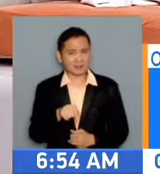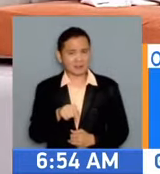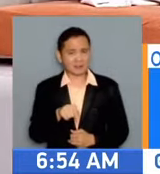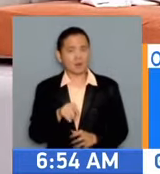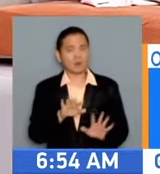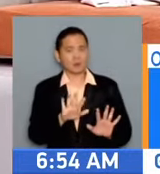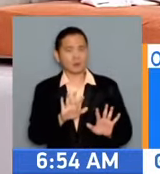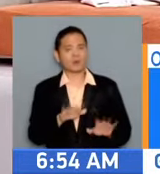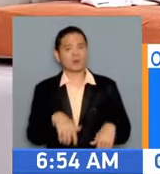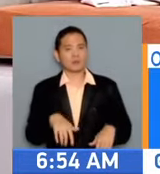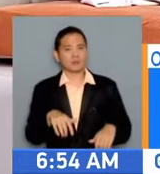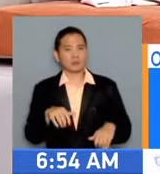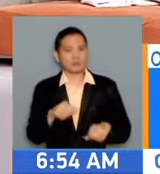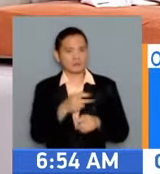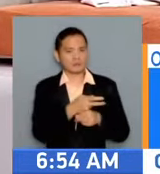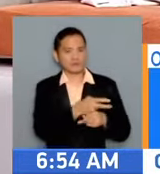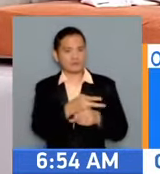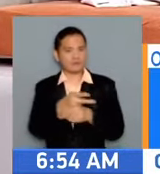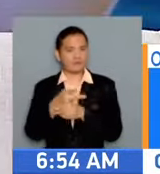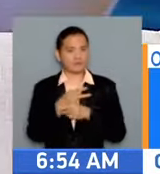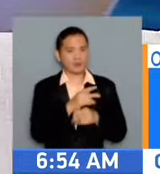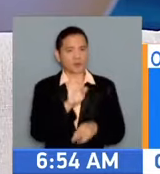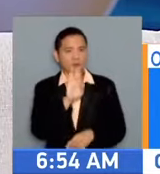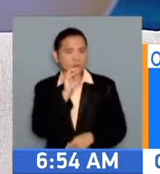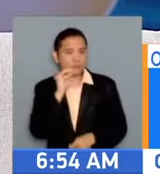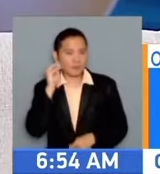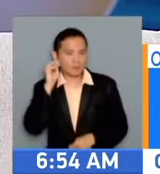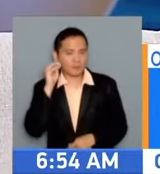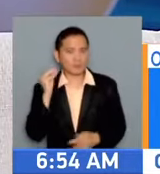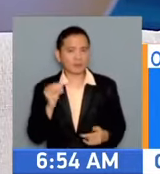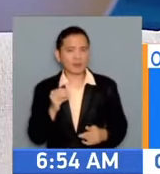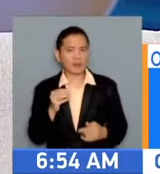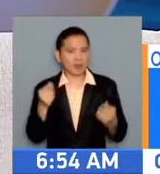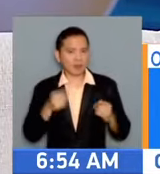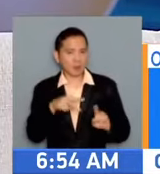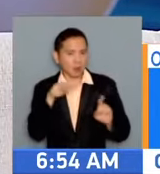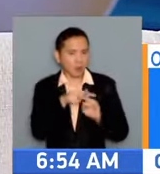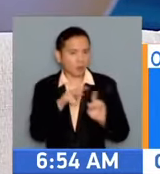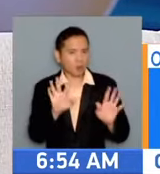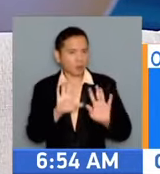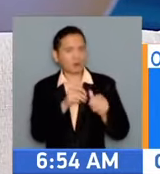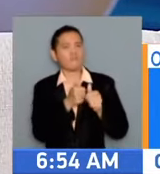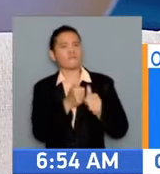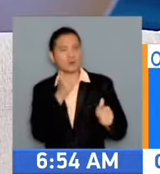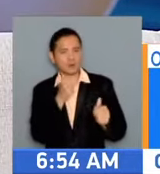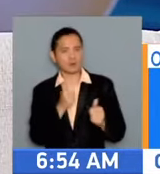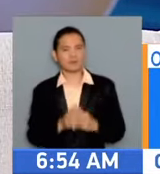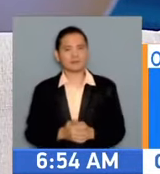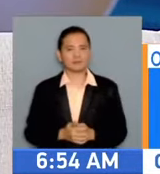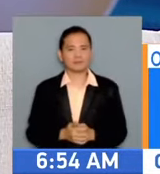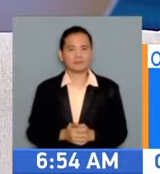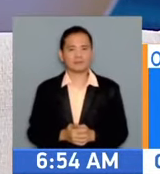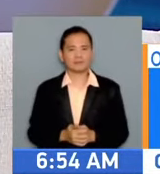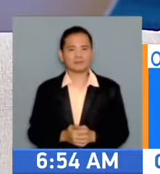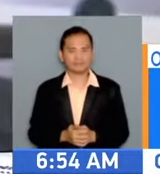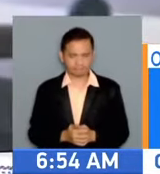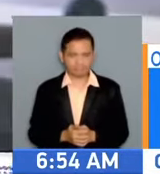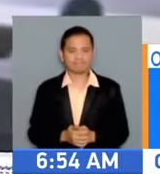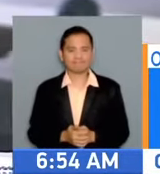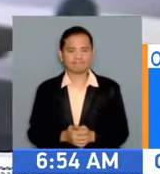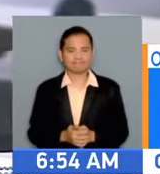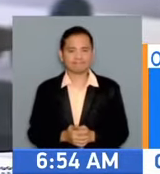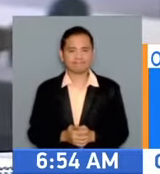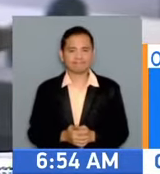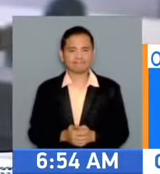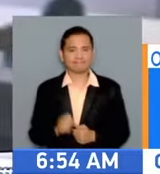Yes. Diba? Lalo na yung mga bata, yung mga anak nyo, ayaw nyo na may mga ganyan mga aksidente. So, maiiwasan po natin yan. Okay. Ayan, final safety tips